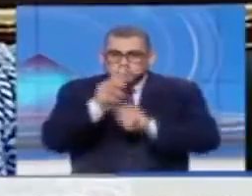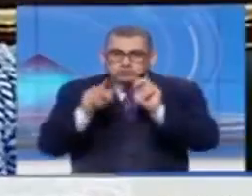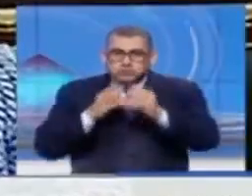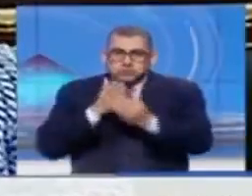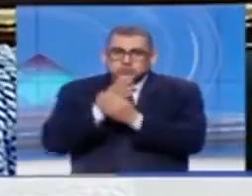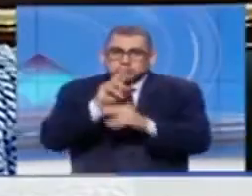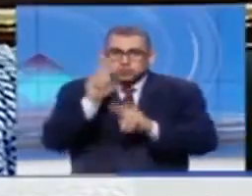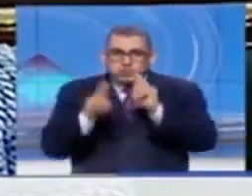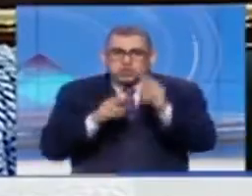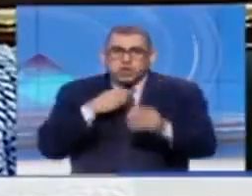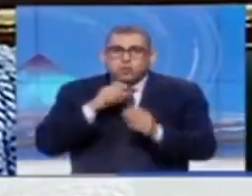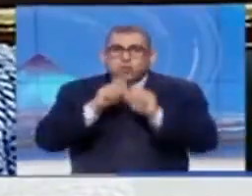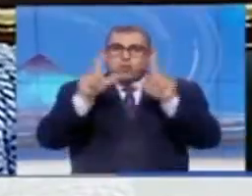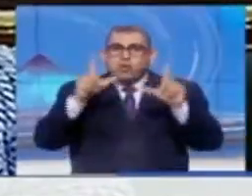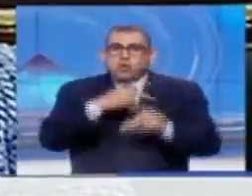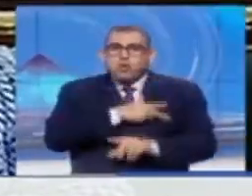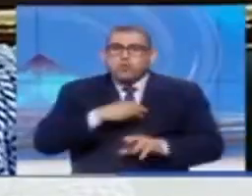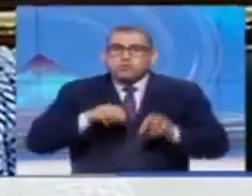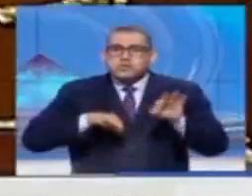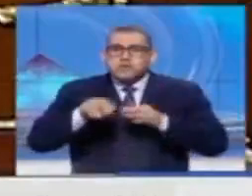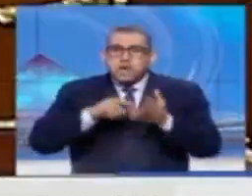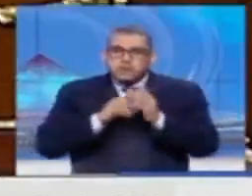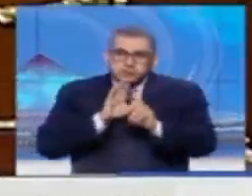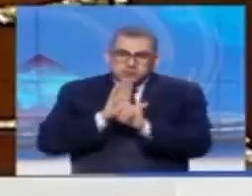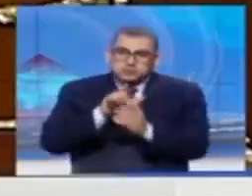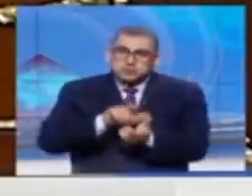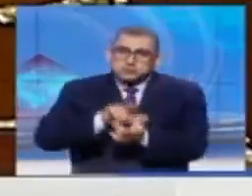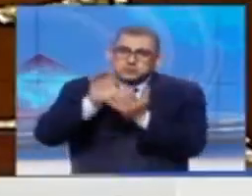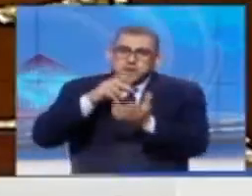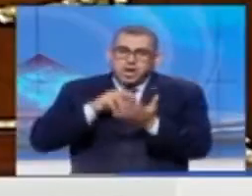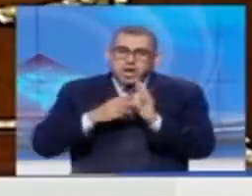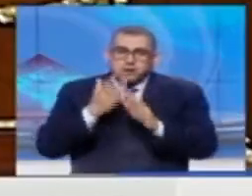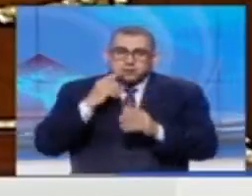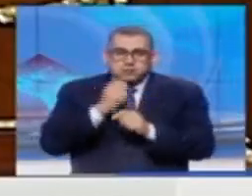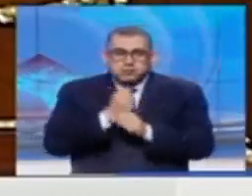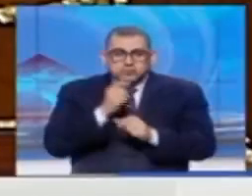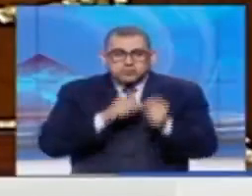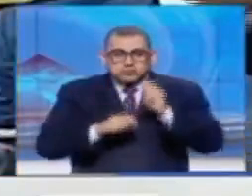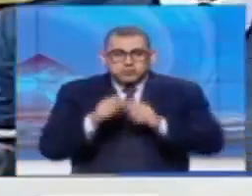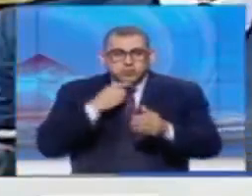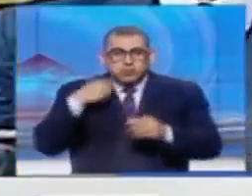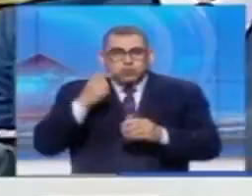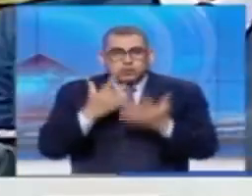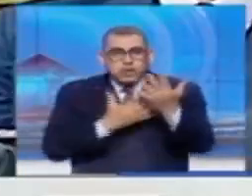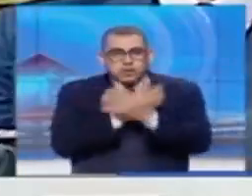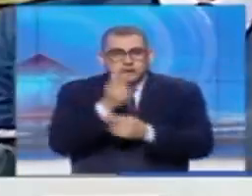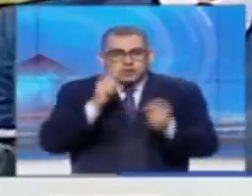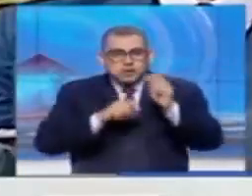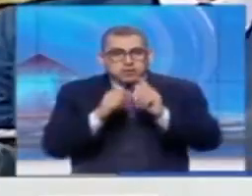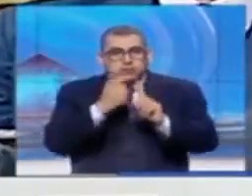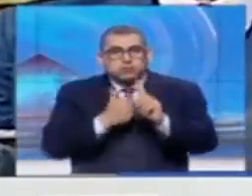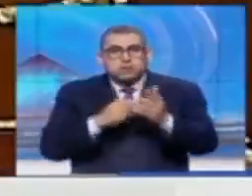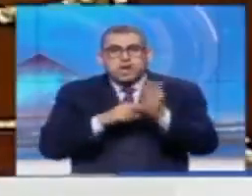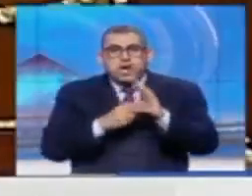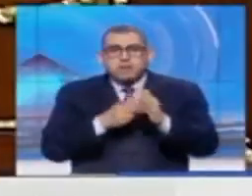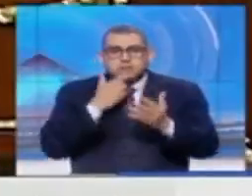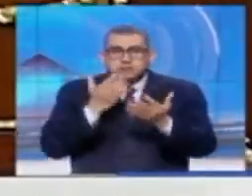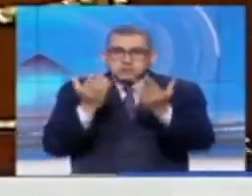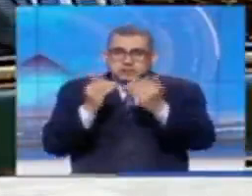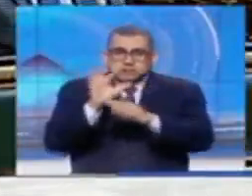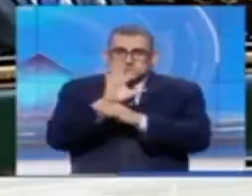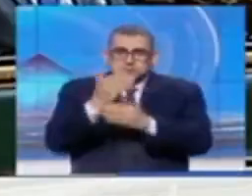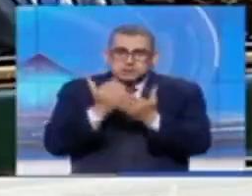سياسة الحكومة بشأن دعم الصادرات ودور مكاتب التمثيل التجاري التابعة لوزارة التجارة والصناعة في جذب المزيد